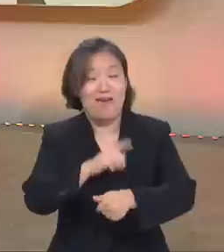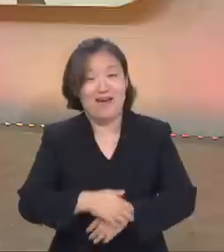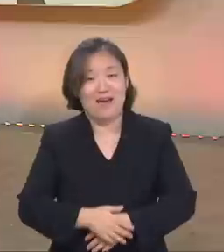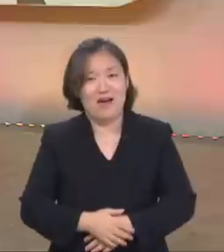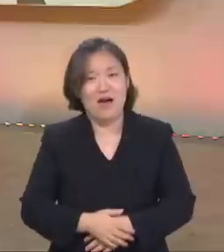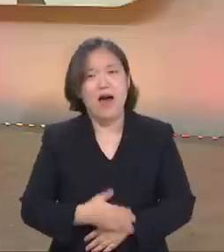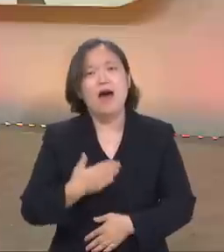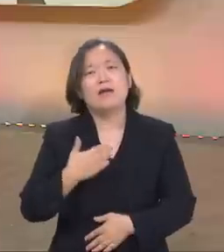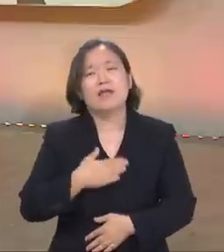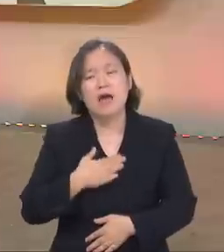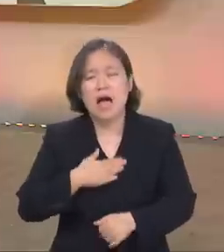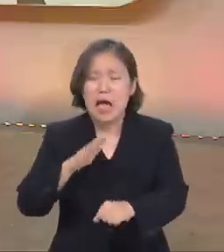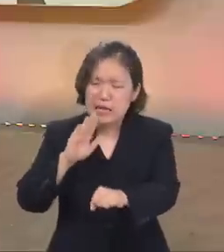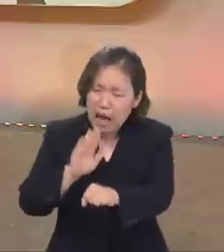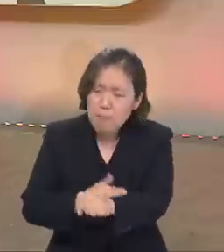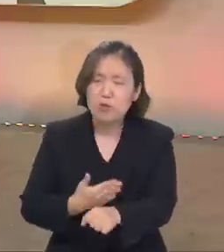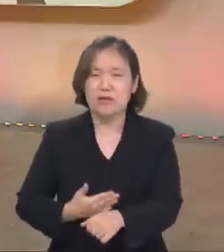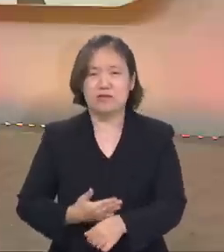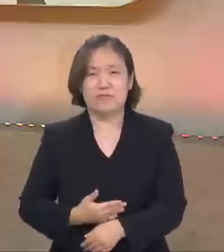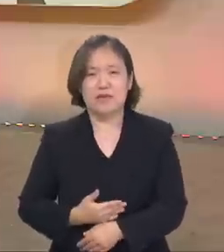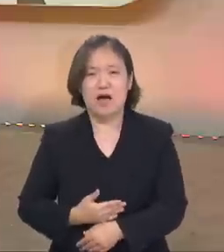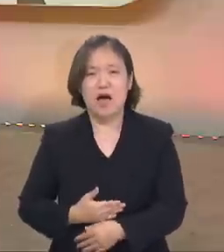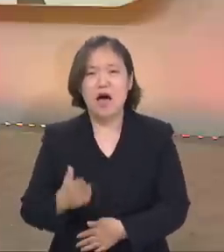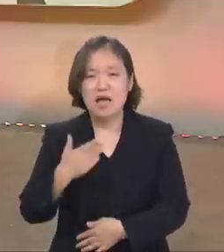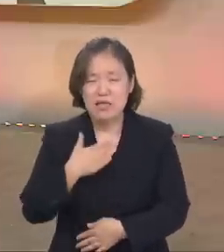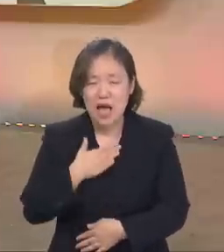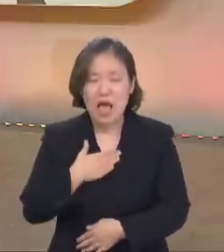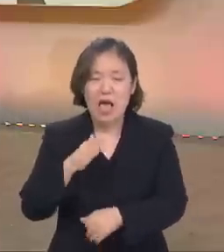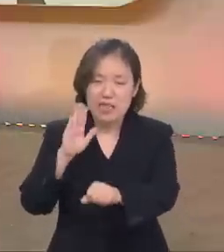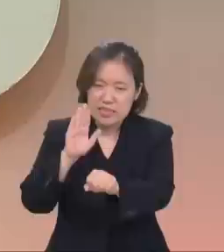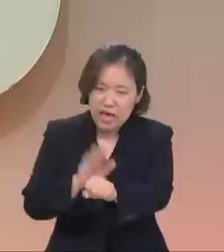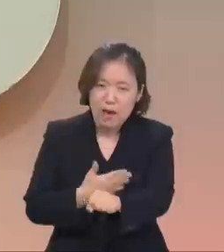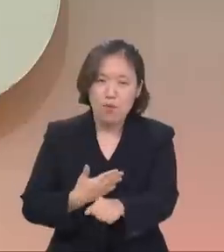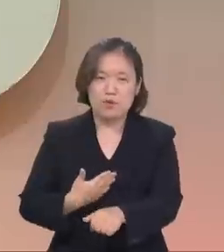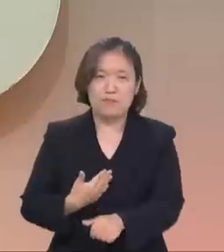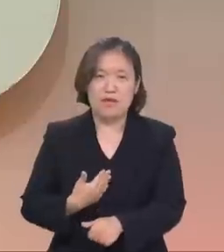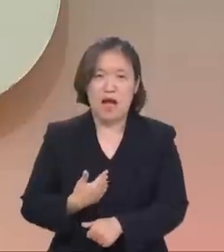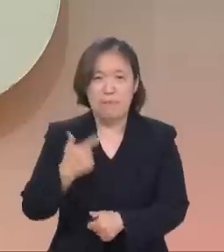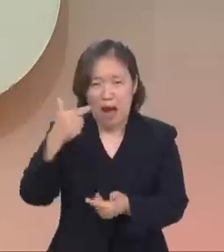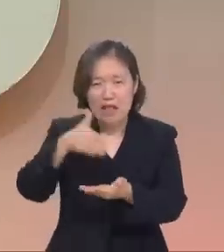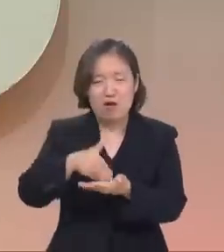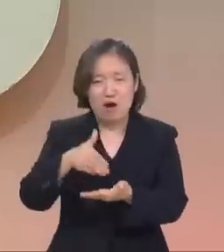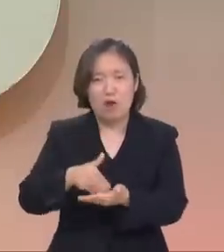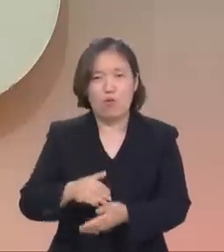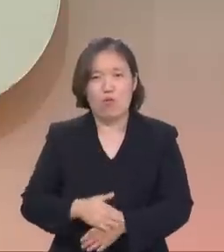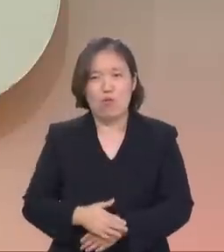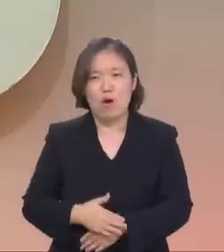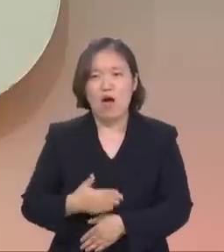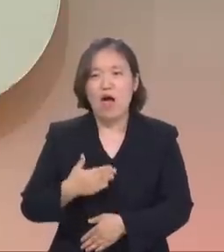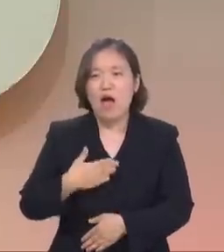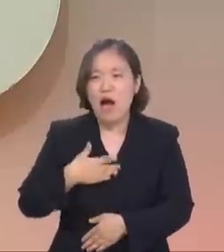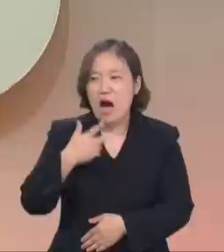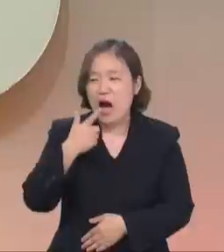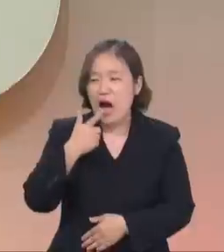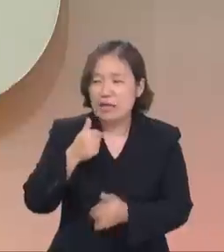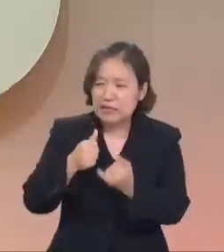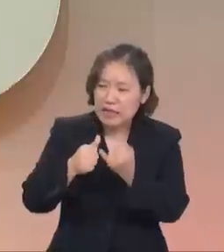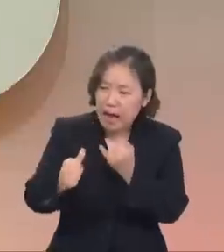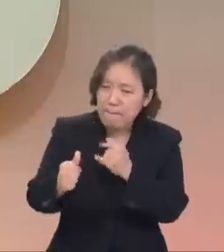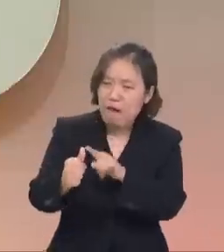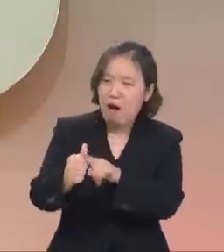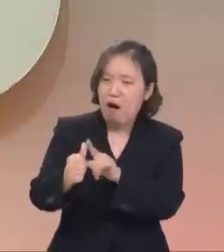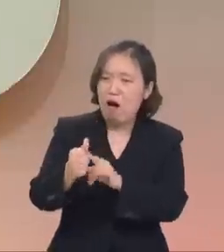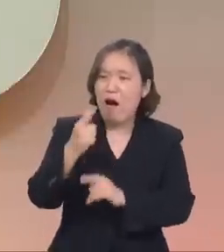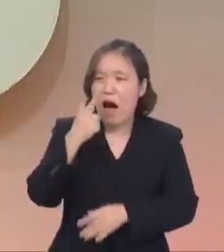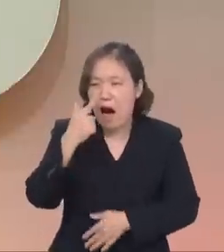잘못했습니다 내가 잘못했습니다 시아버지와 남편과 그